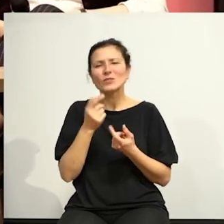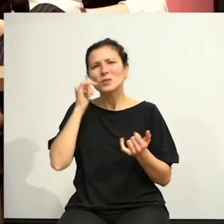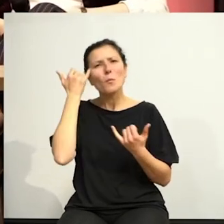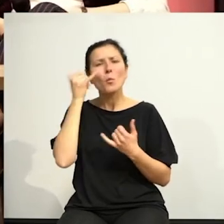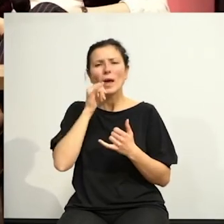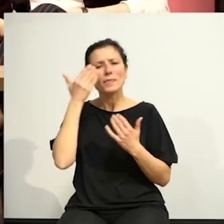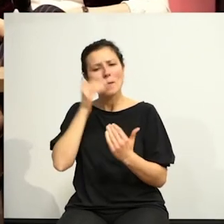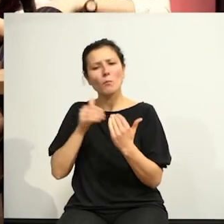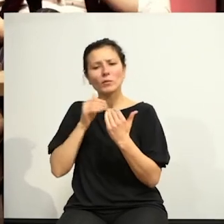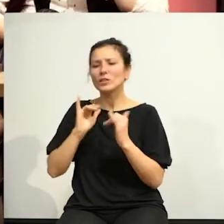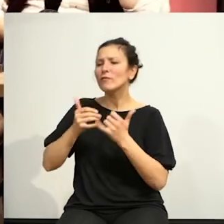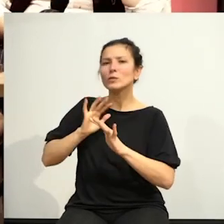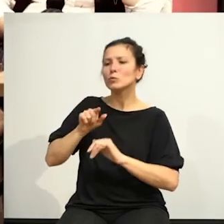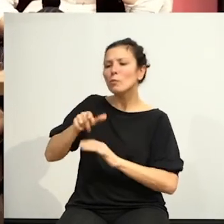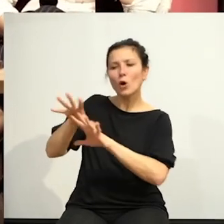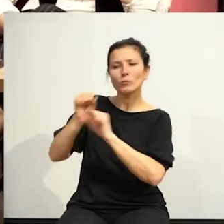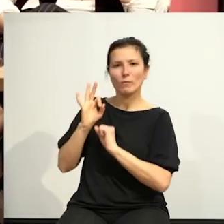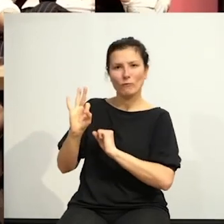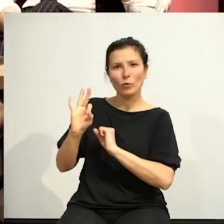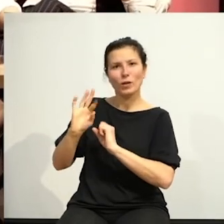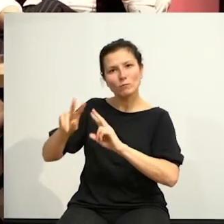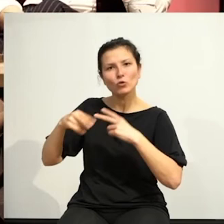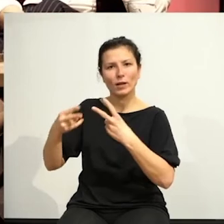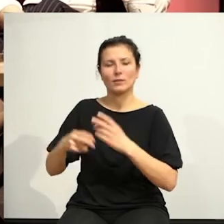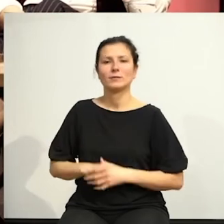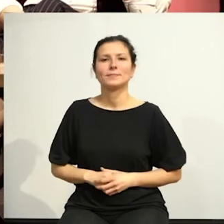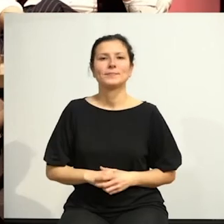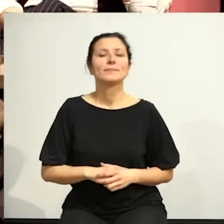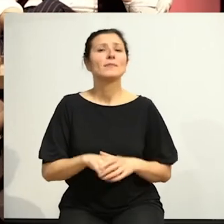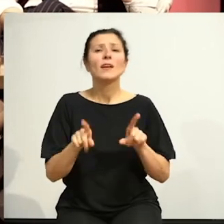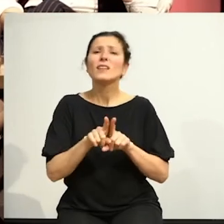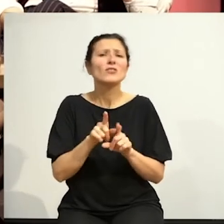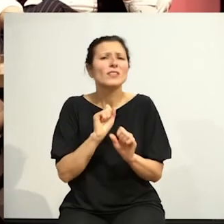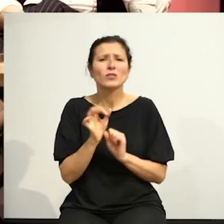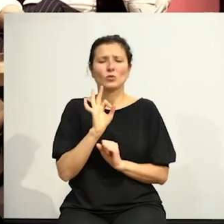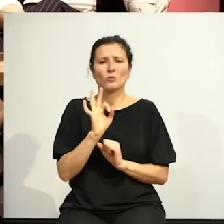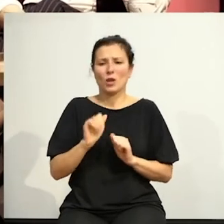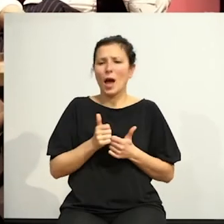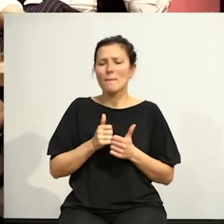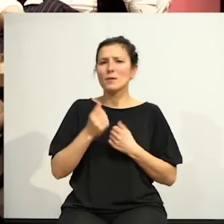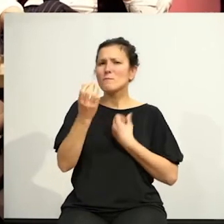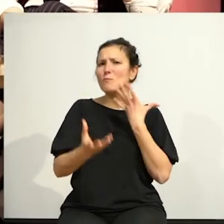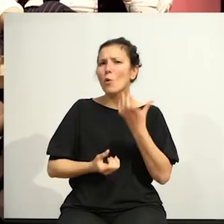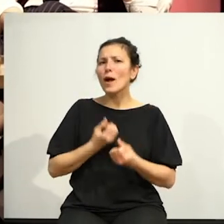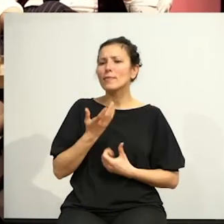tym odczytaniu jego przesłania. Nie jest też dobrze, żeby poeta stał się